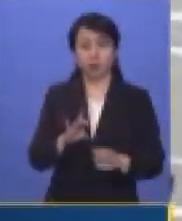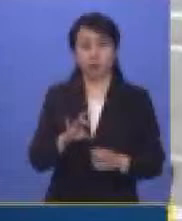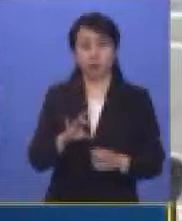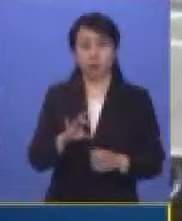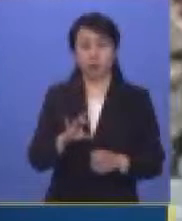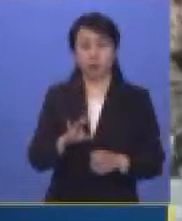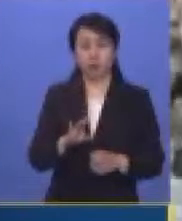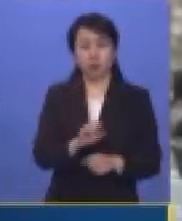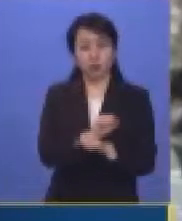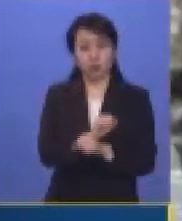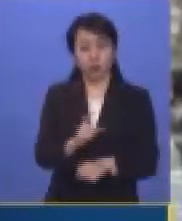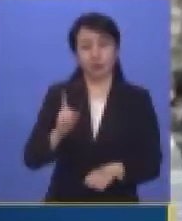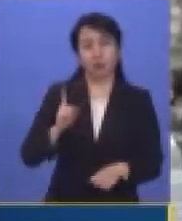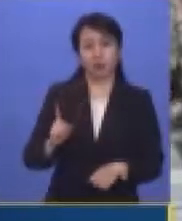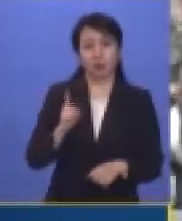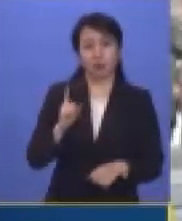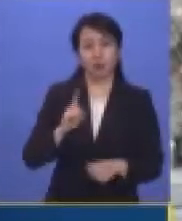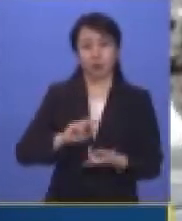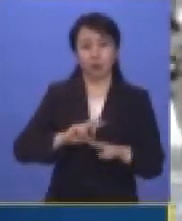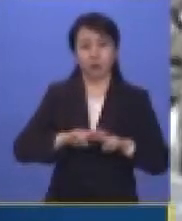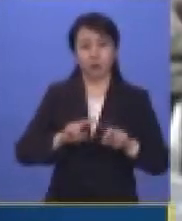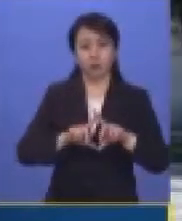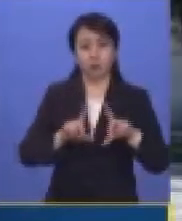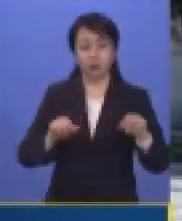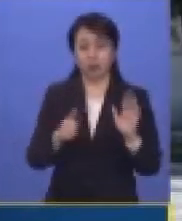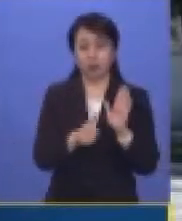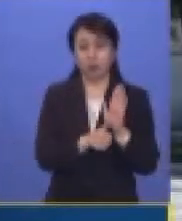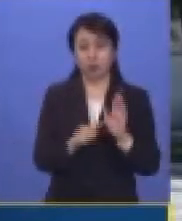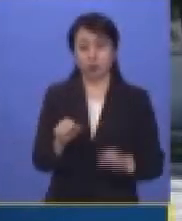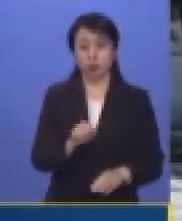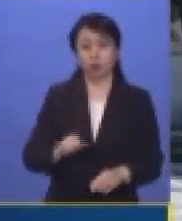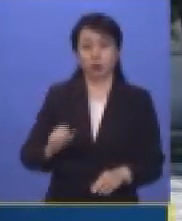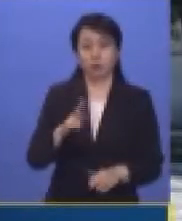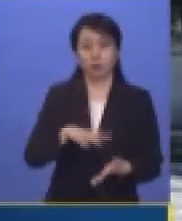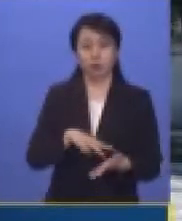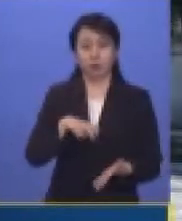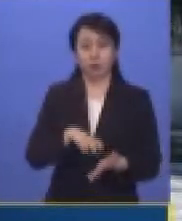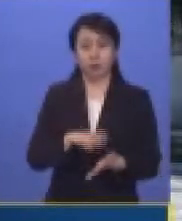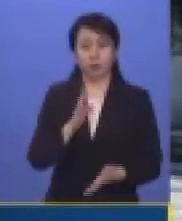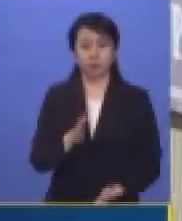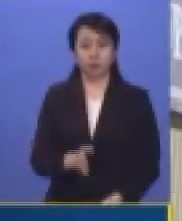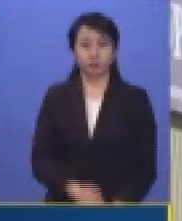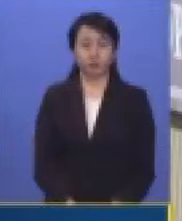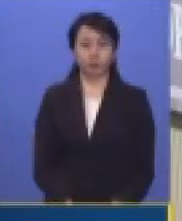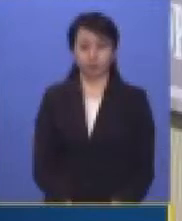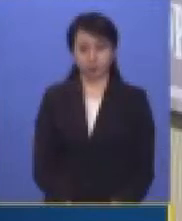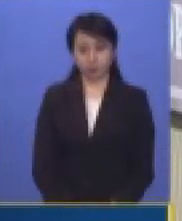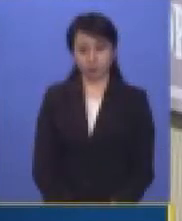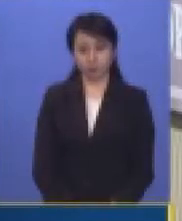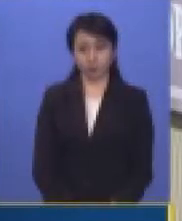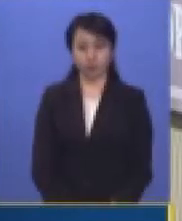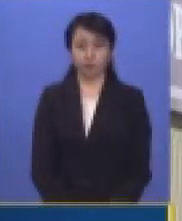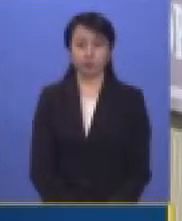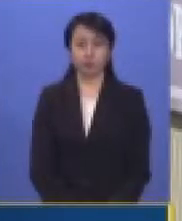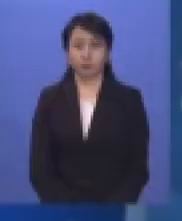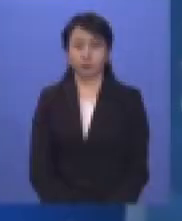обеспечения и заступят на охрану исправительных учреждений. А 6 августа принесут присягу. Тамерлан Тлеубаев, Адиль Нуржанов, служба